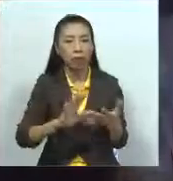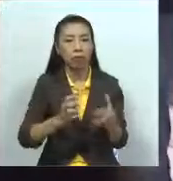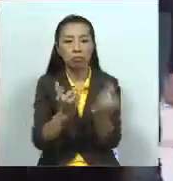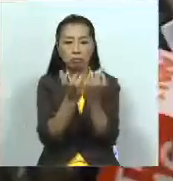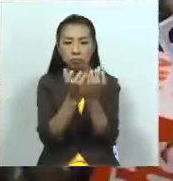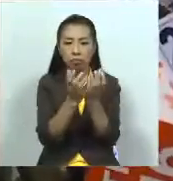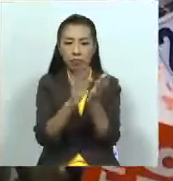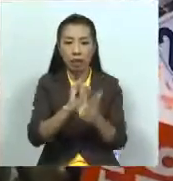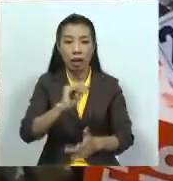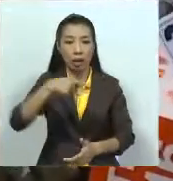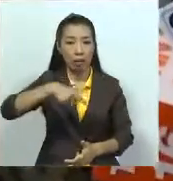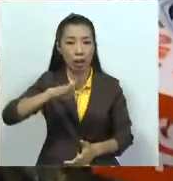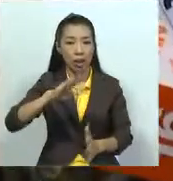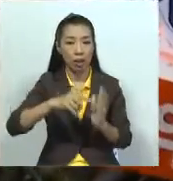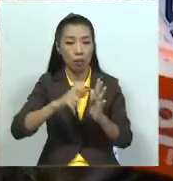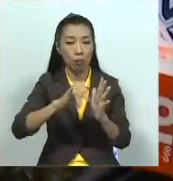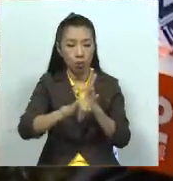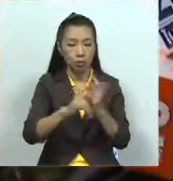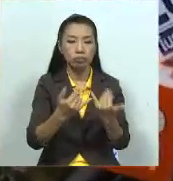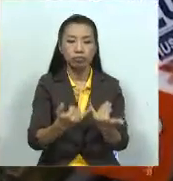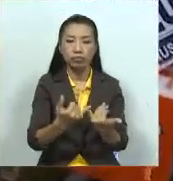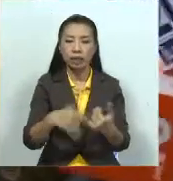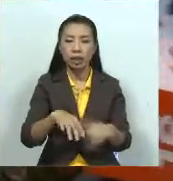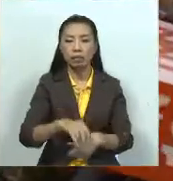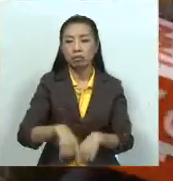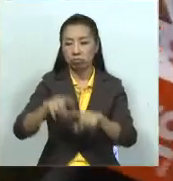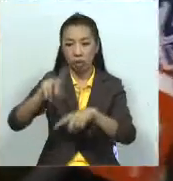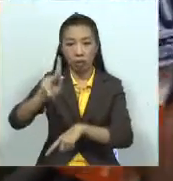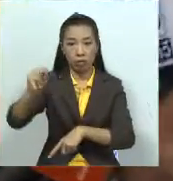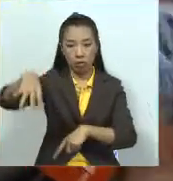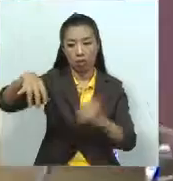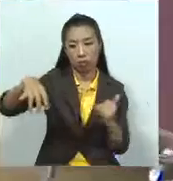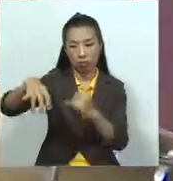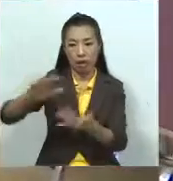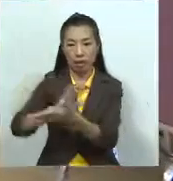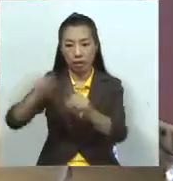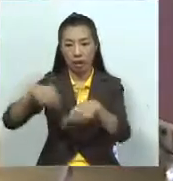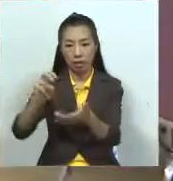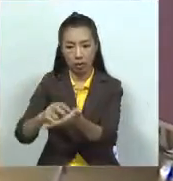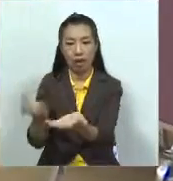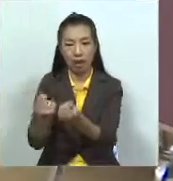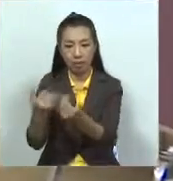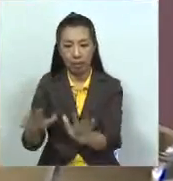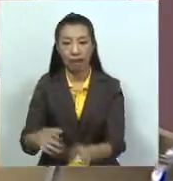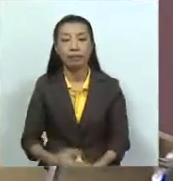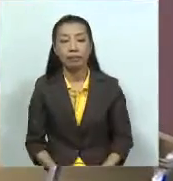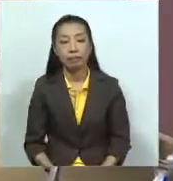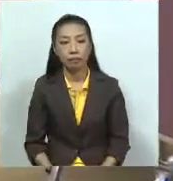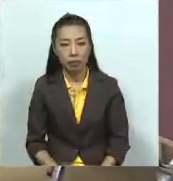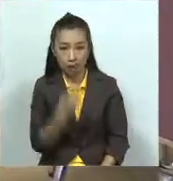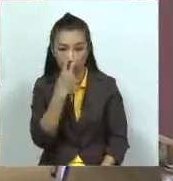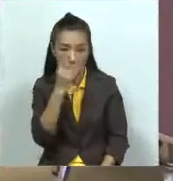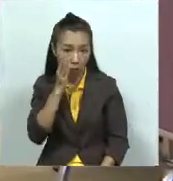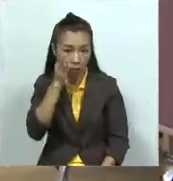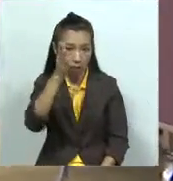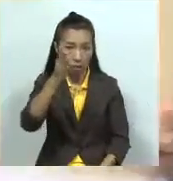และหัวหน้าพรรคก็เดินทางมารับหนังสือรับรองที่กกต.แล้วเช่นกันค่ะขณะที่ประเด็นที่น่าจับตาในขณะนี้ก็คือการจัดตั้งรั